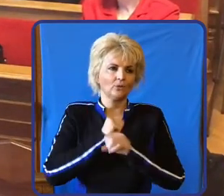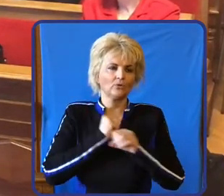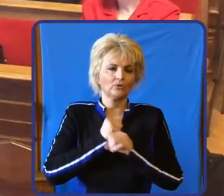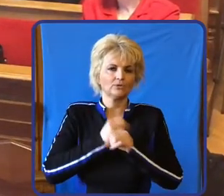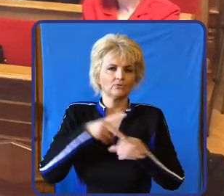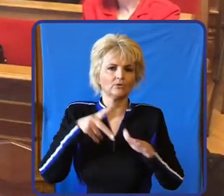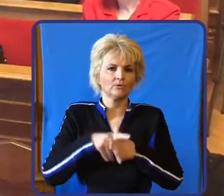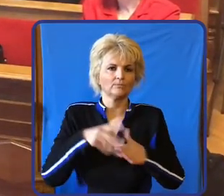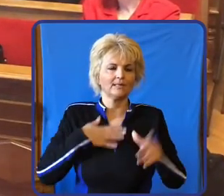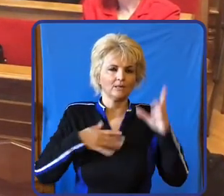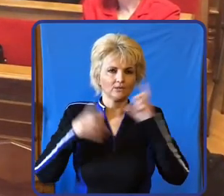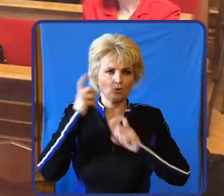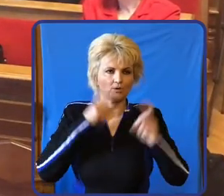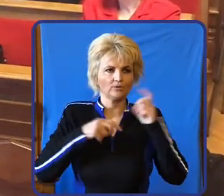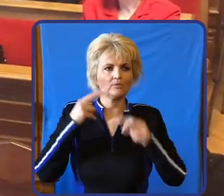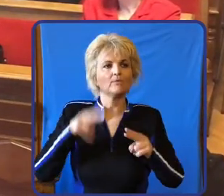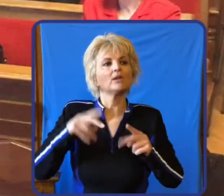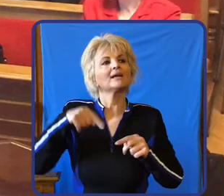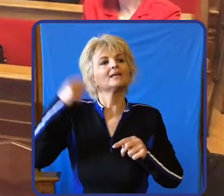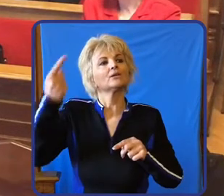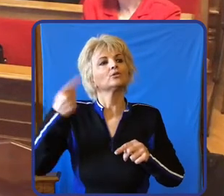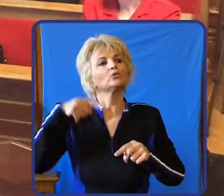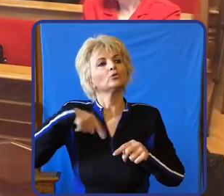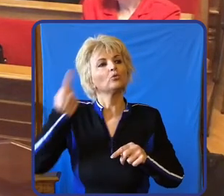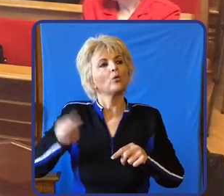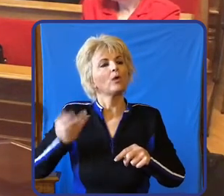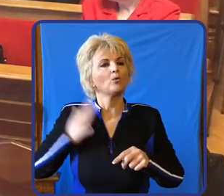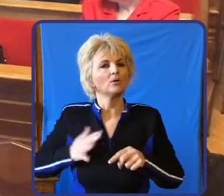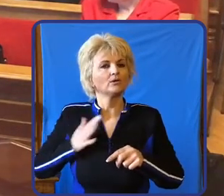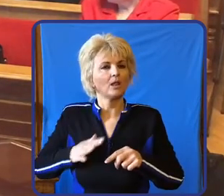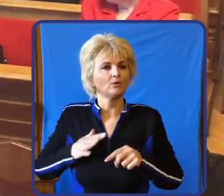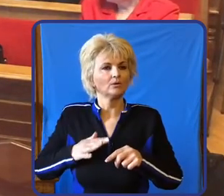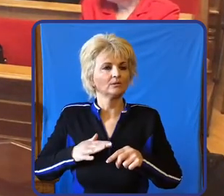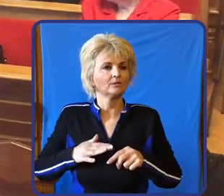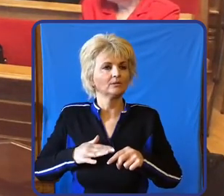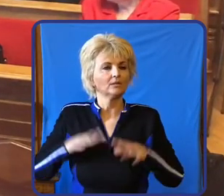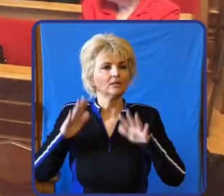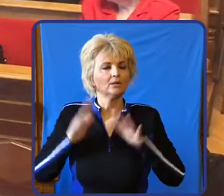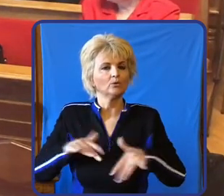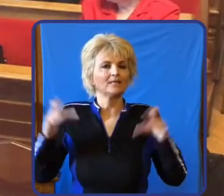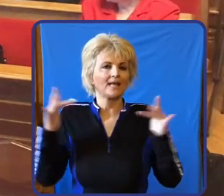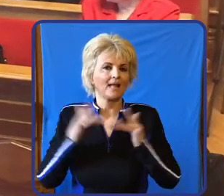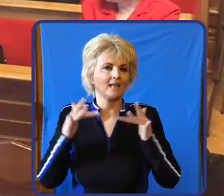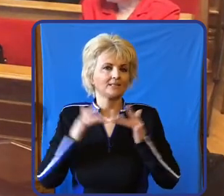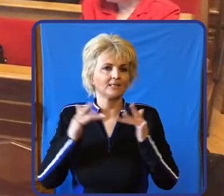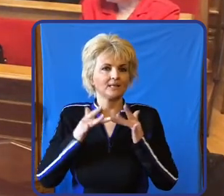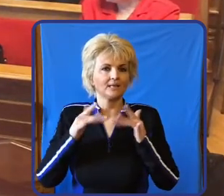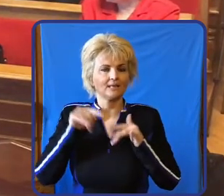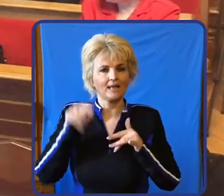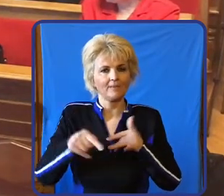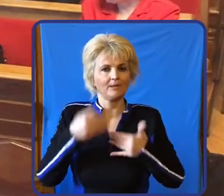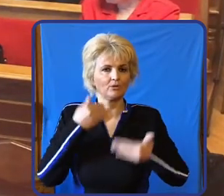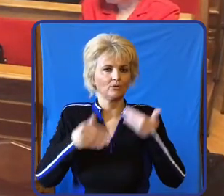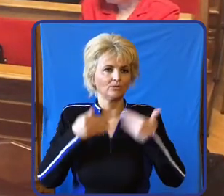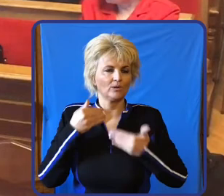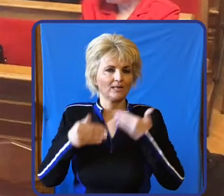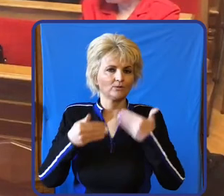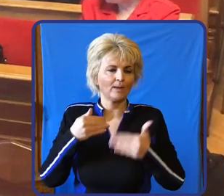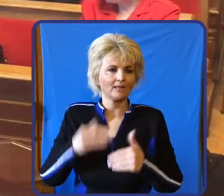azt gondolom, és vannak itt a túloldalon olyan képviselők, akik ültek ellenzékiként elég sokat ebbe a